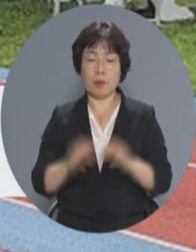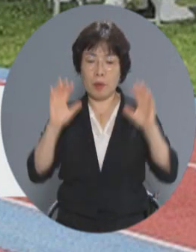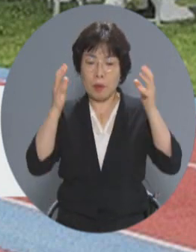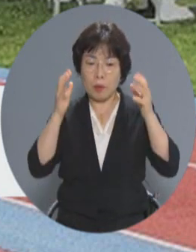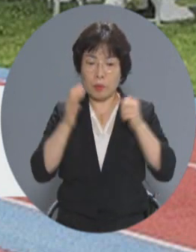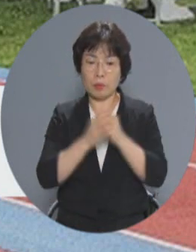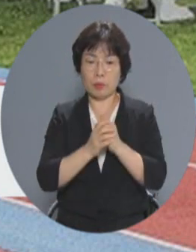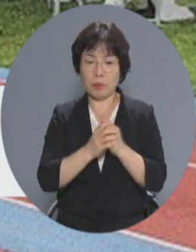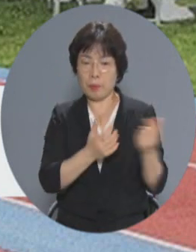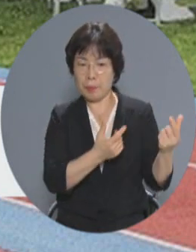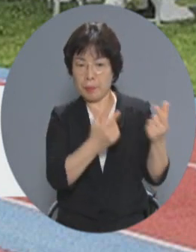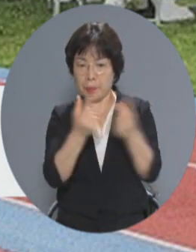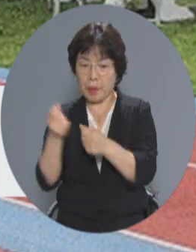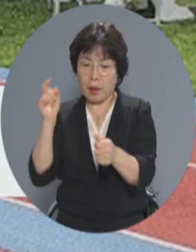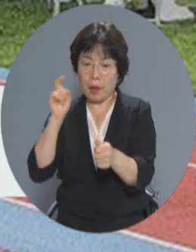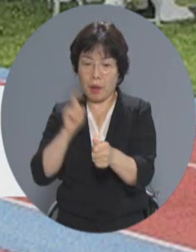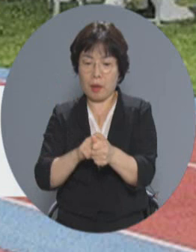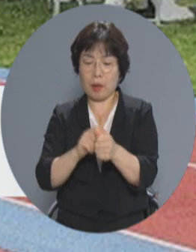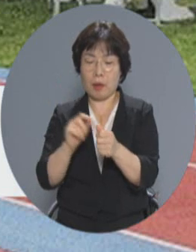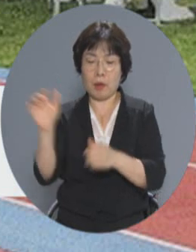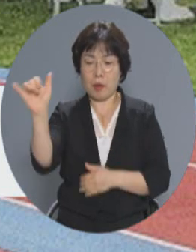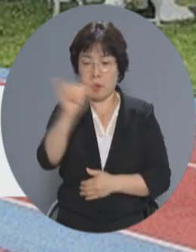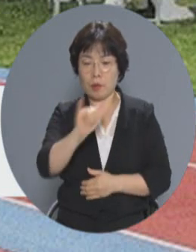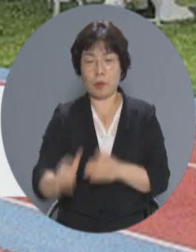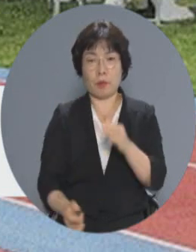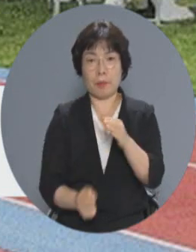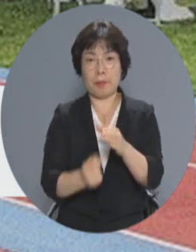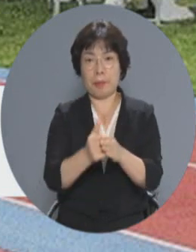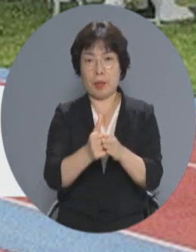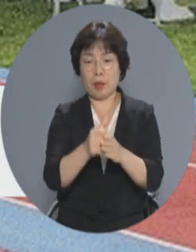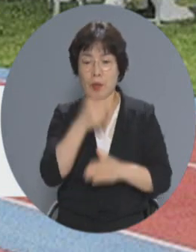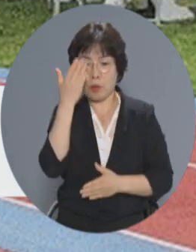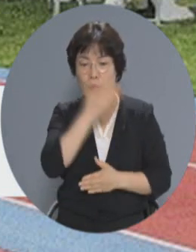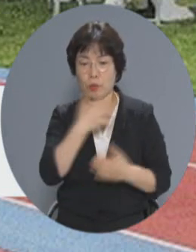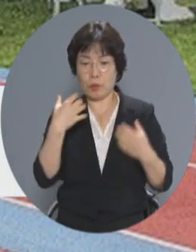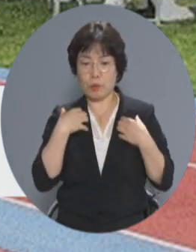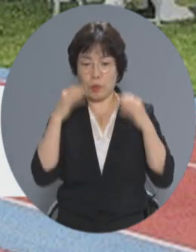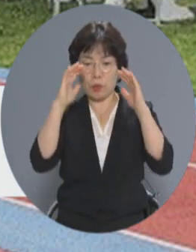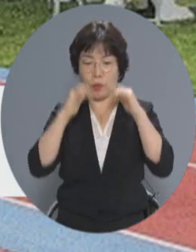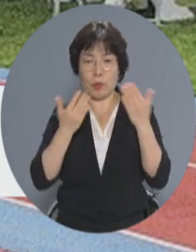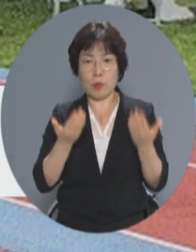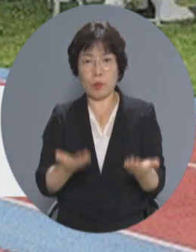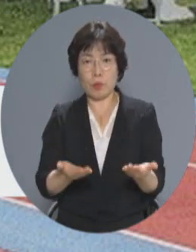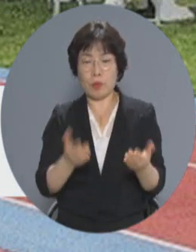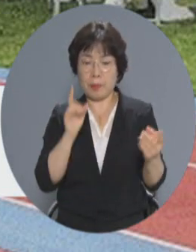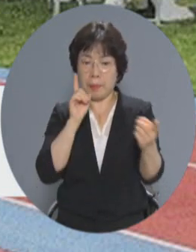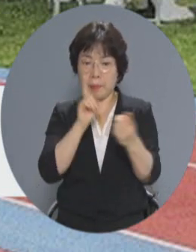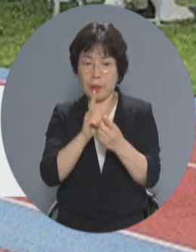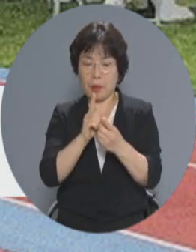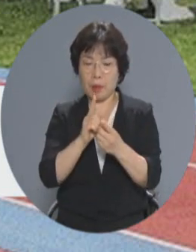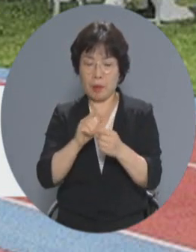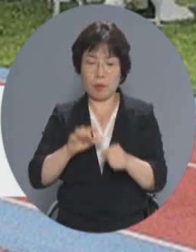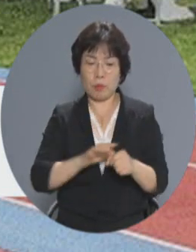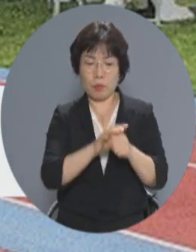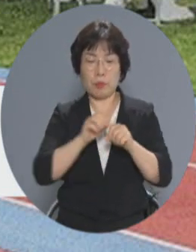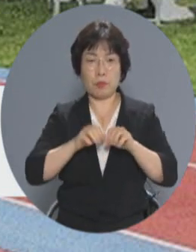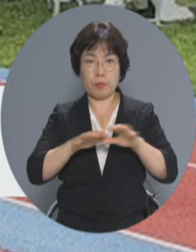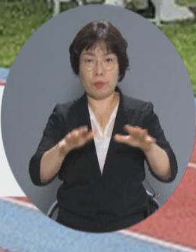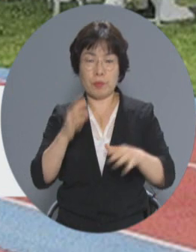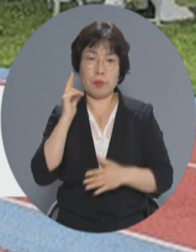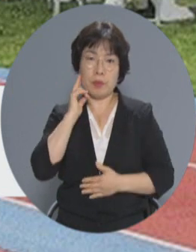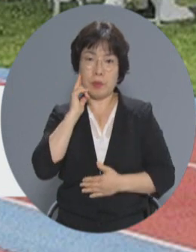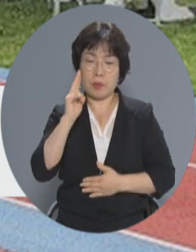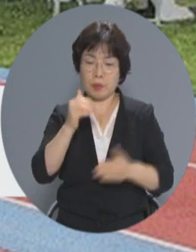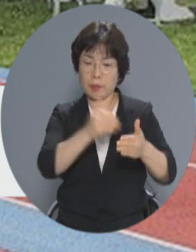학생들이 한꺼번에 확진되는 것은 전국적으로도 드문 일로 여수시는 휴가철을 앞두고 코로나 확산세가 심각하다고 판단 내려